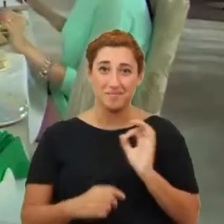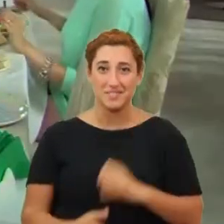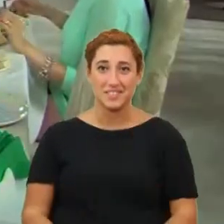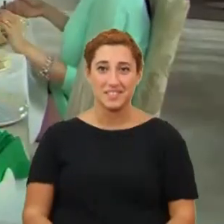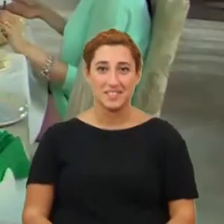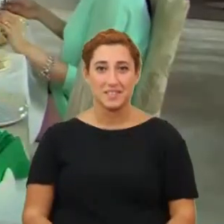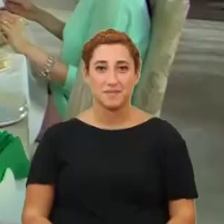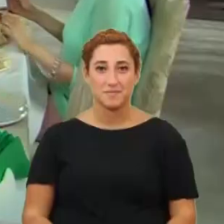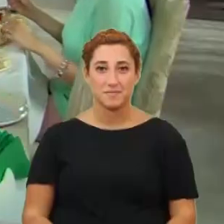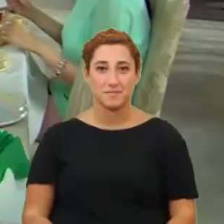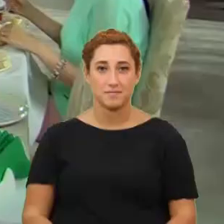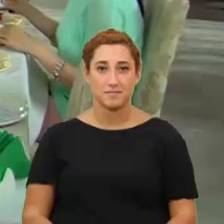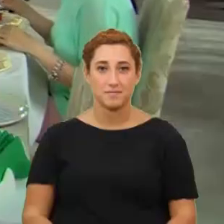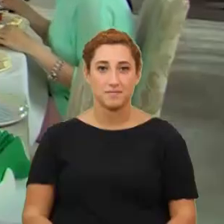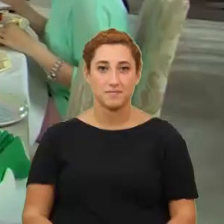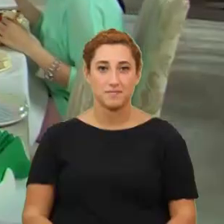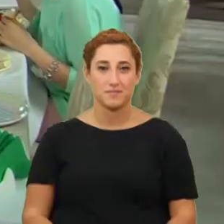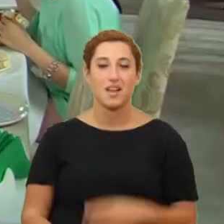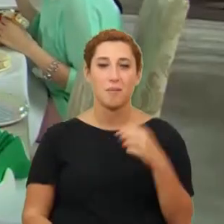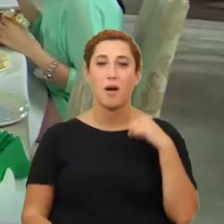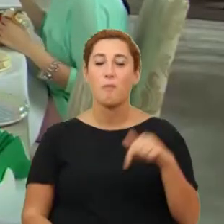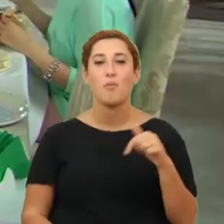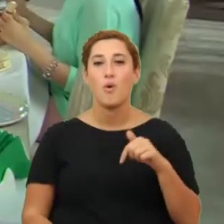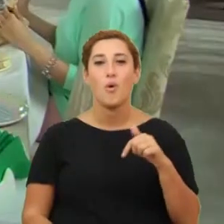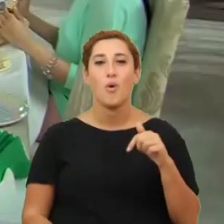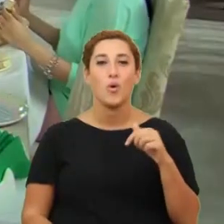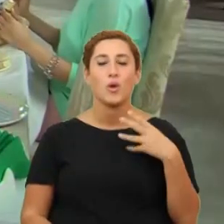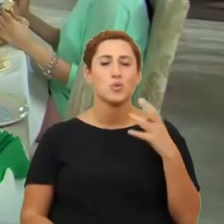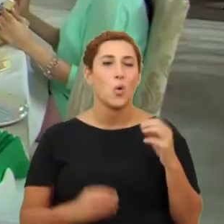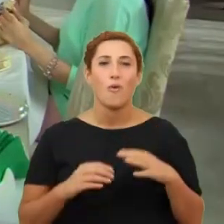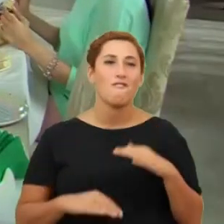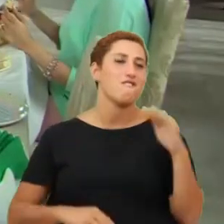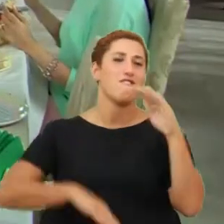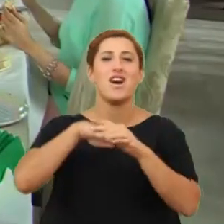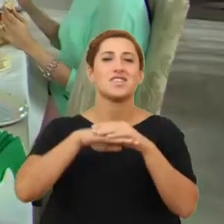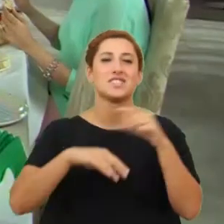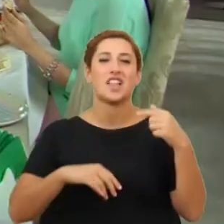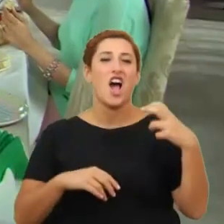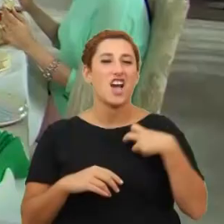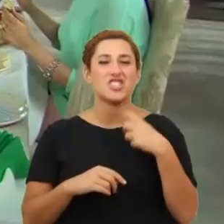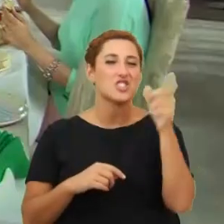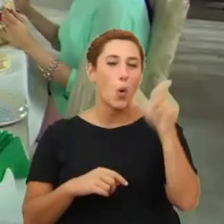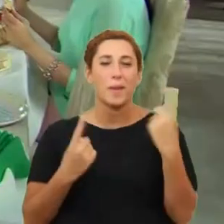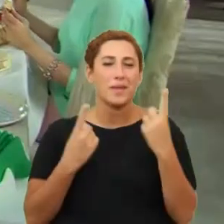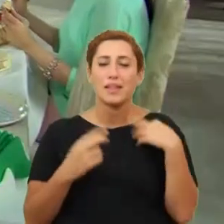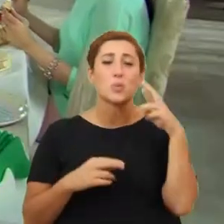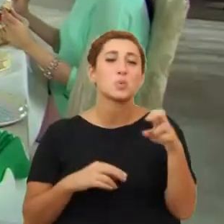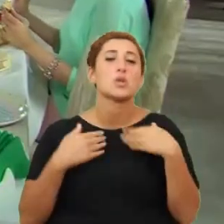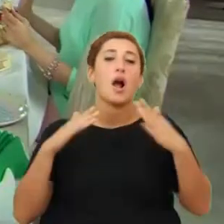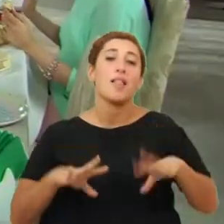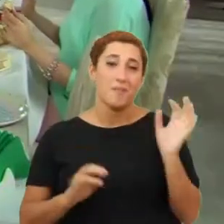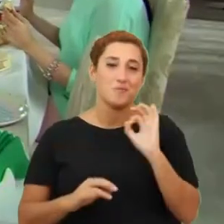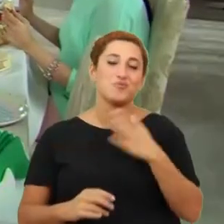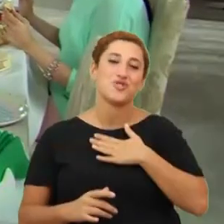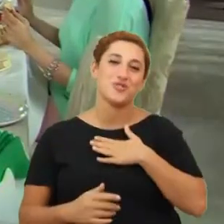öyle. Ay, ay ben böyle overdose romantik birine ne kadar küs kalabilirdim ki zaten değil